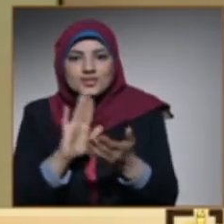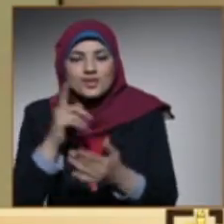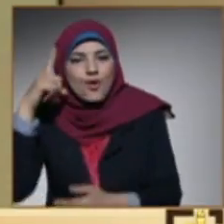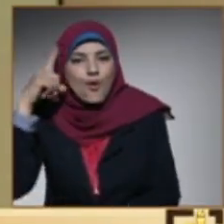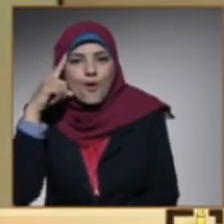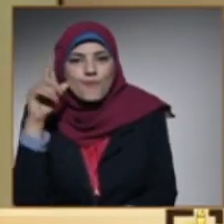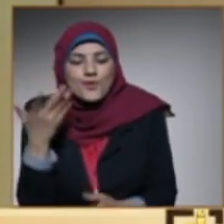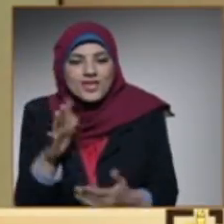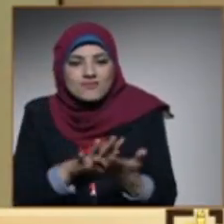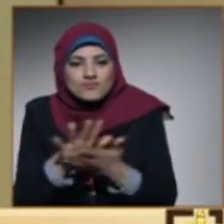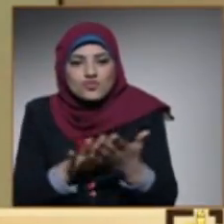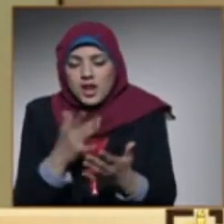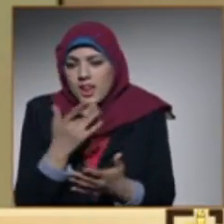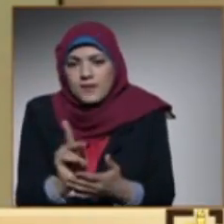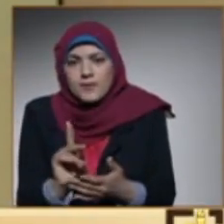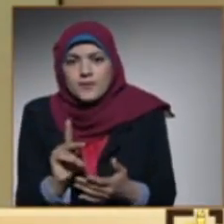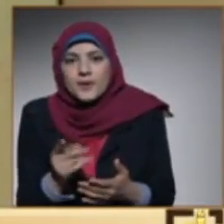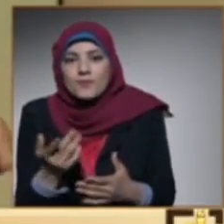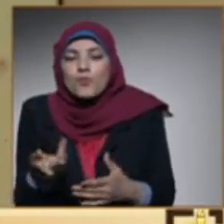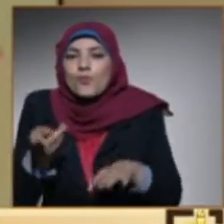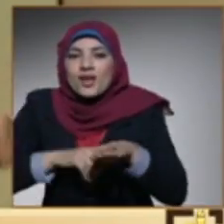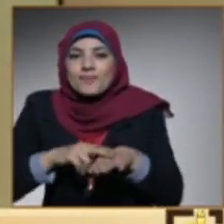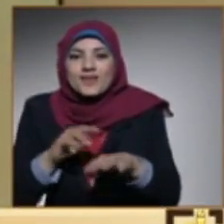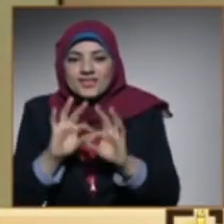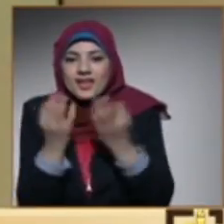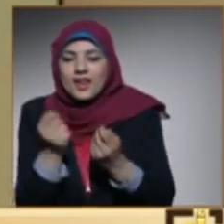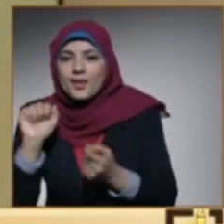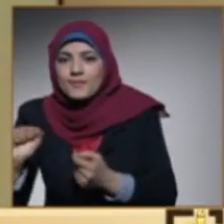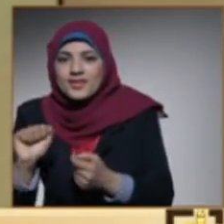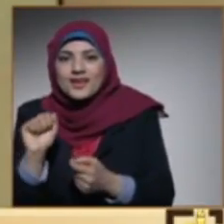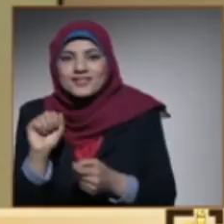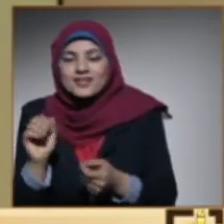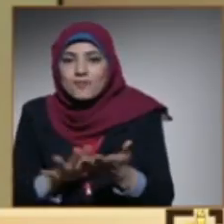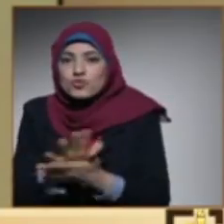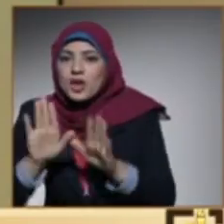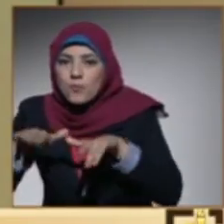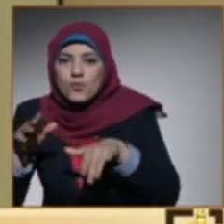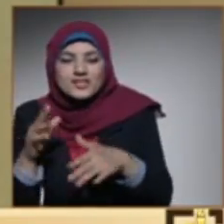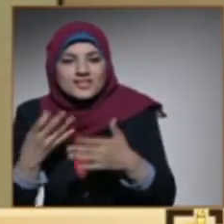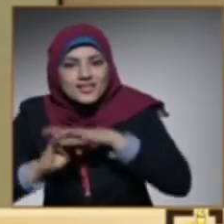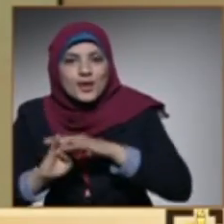المشكله، وخصوصا هي كانت بتشرح دلوقتي ان اهلك كان عندهم مشكله في ان انت تتجوزها، يعني كانوا بيفضلوا ان انت تتجوز